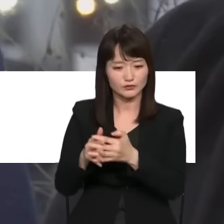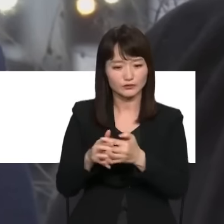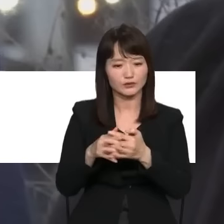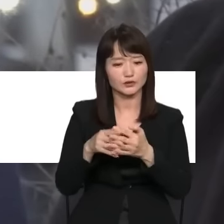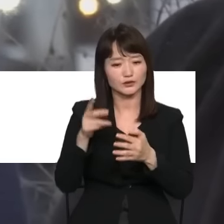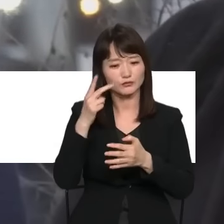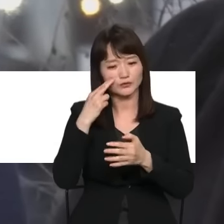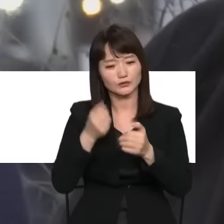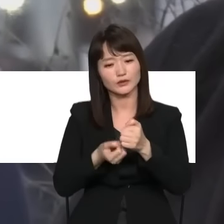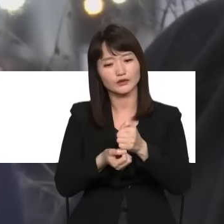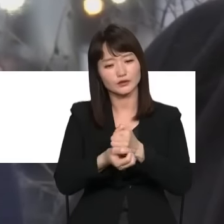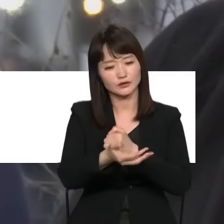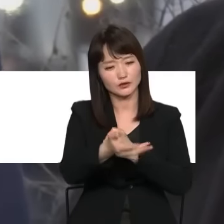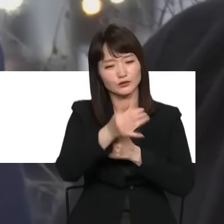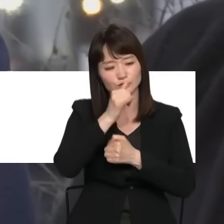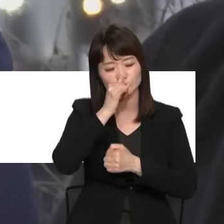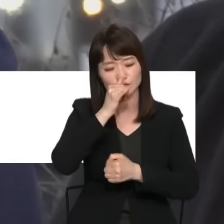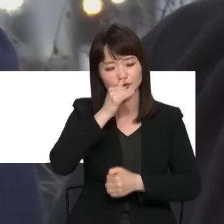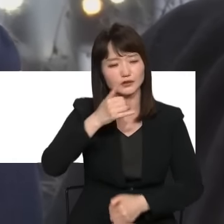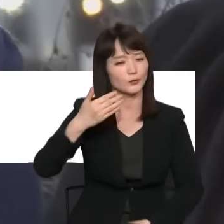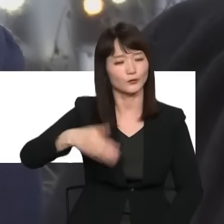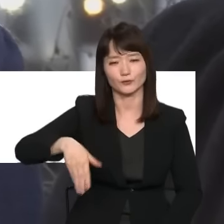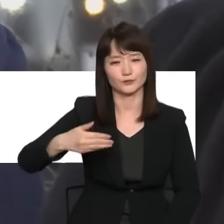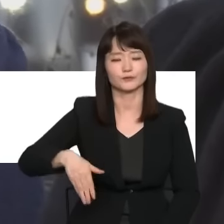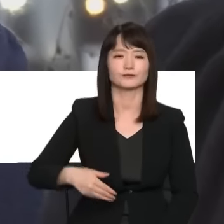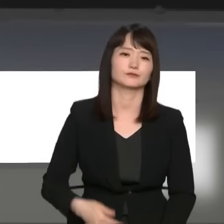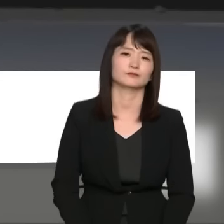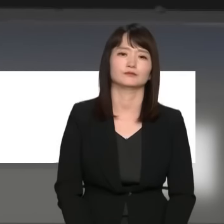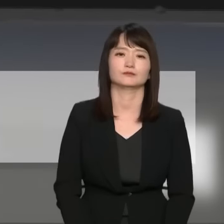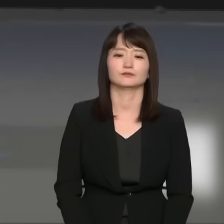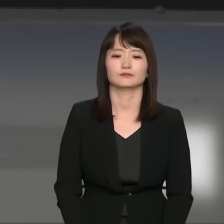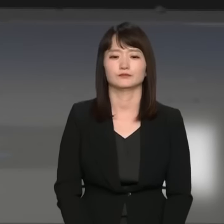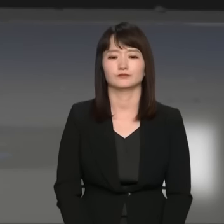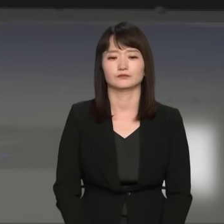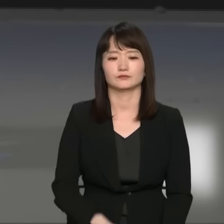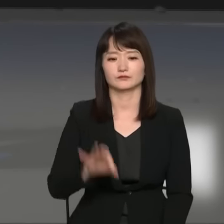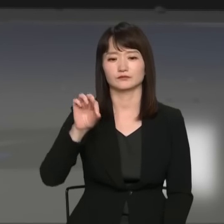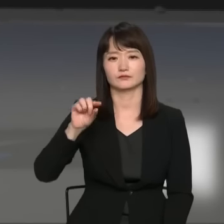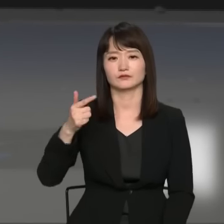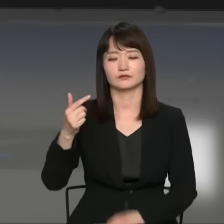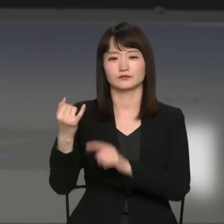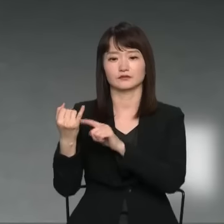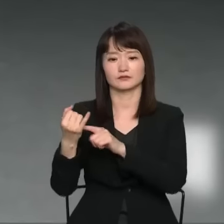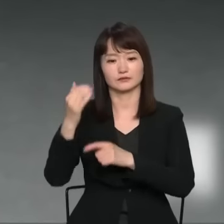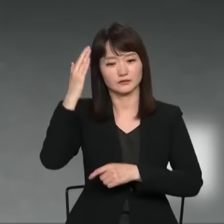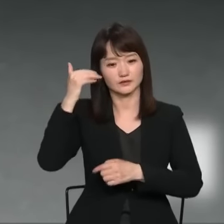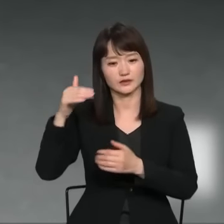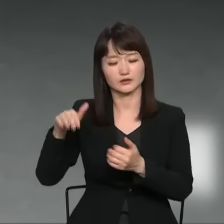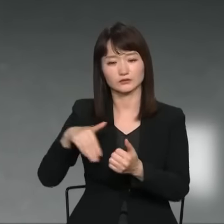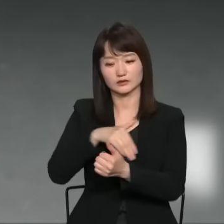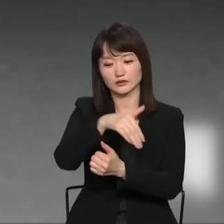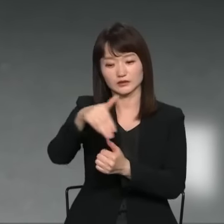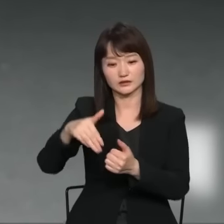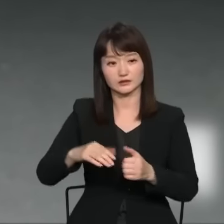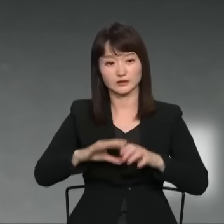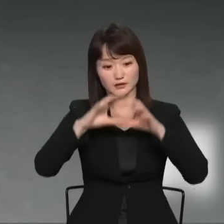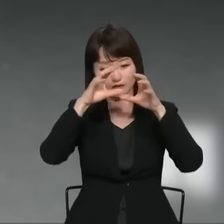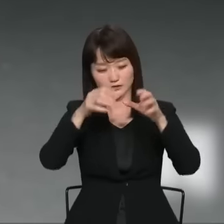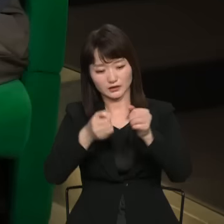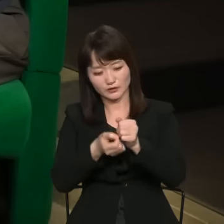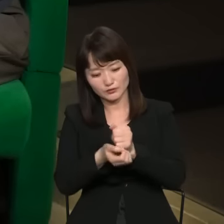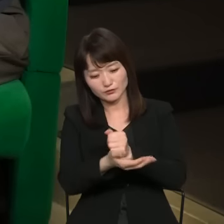Korean culture coming together and its influence, that'll be great to see. 윤여정은 한국 정서가 전 세계를 공감시켰다고